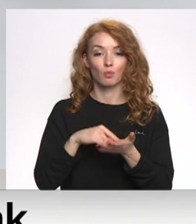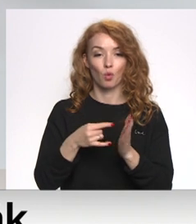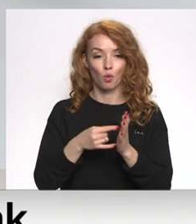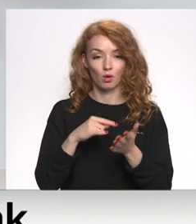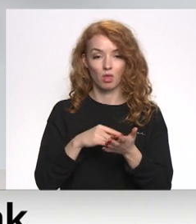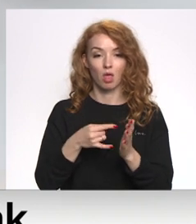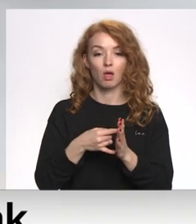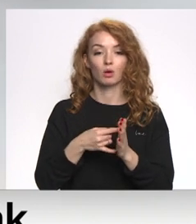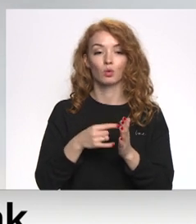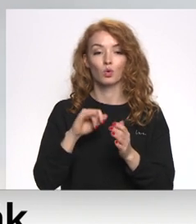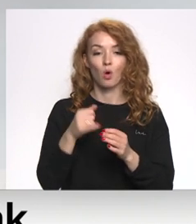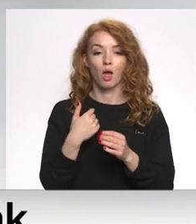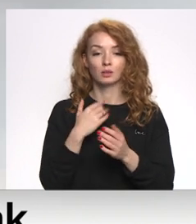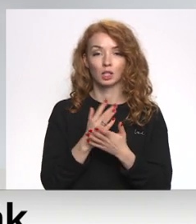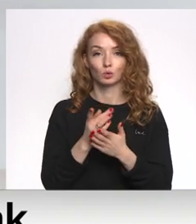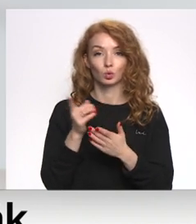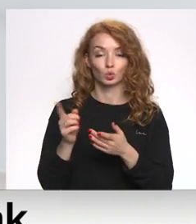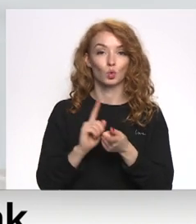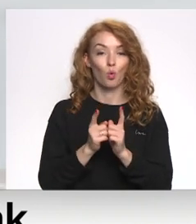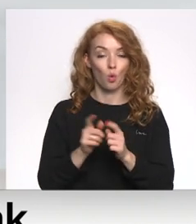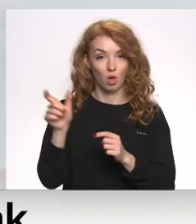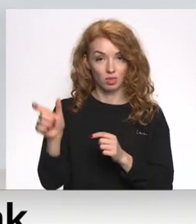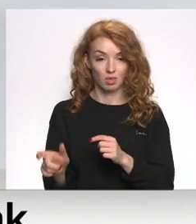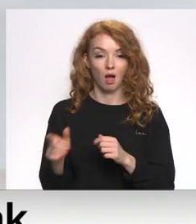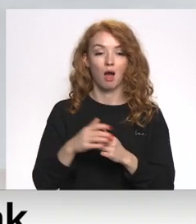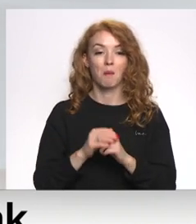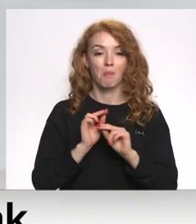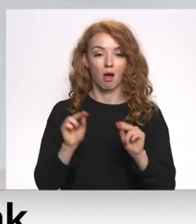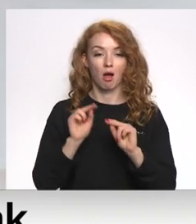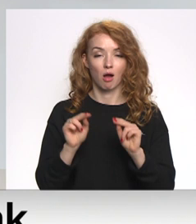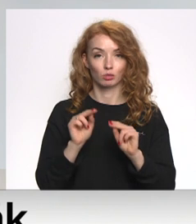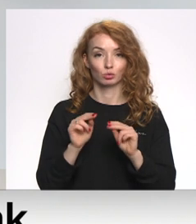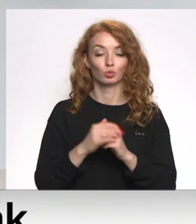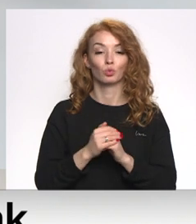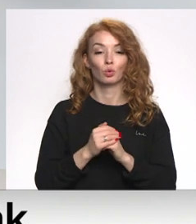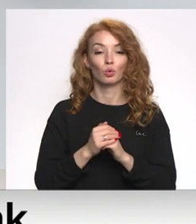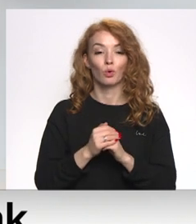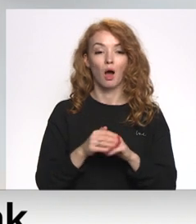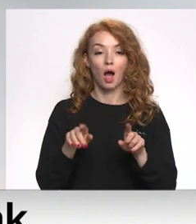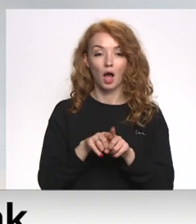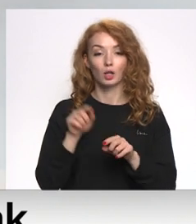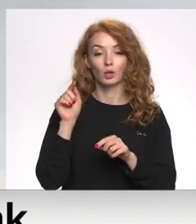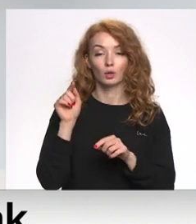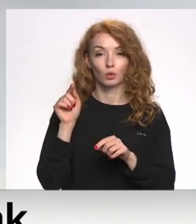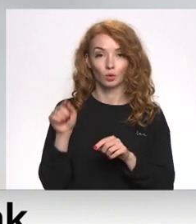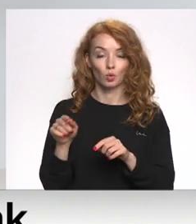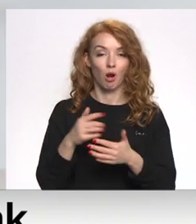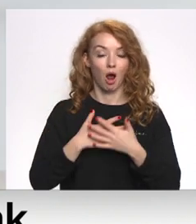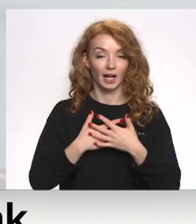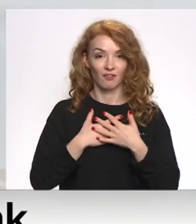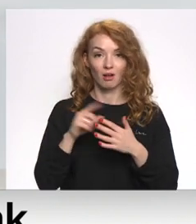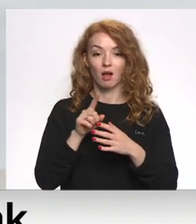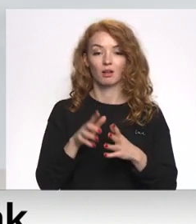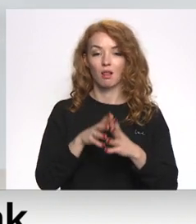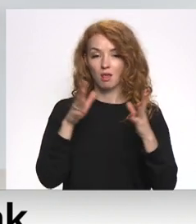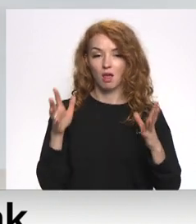izglītības attīstības centra projektu, jo es tur arī esmu kā skolotāja vakaros mācu ukraiņiem. Nu, viņam aktivitāte ir